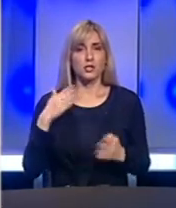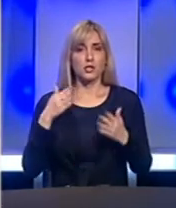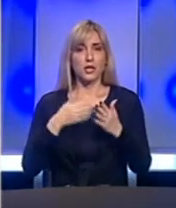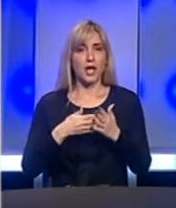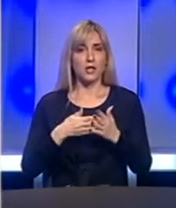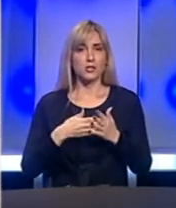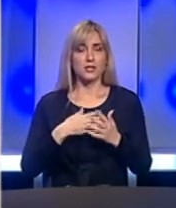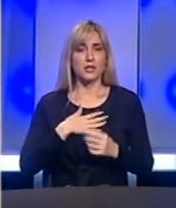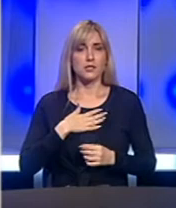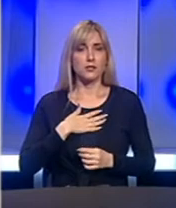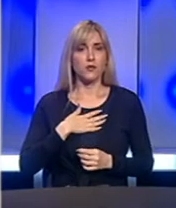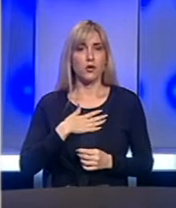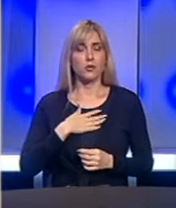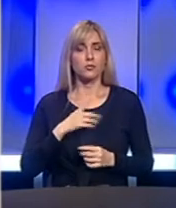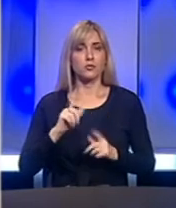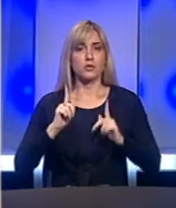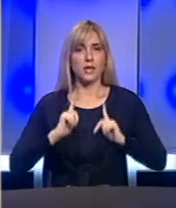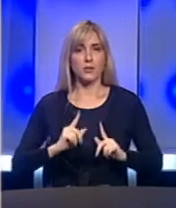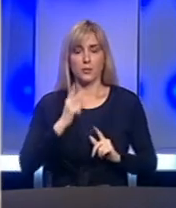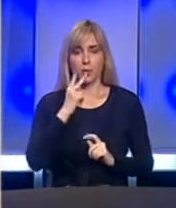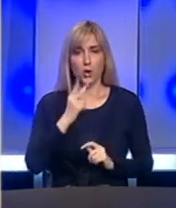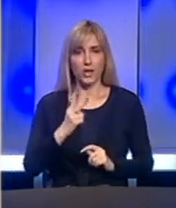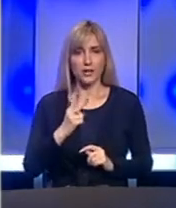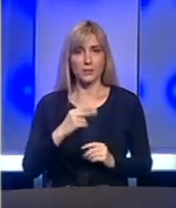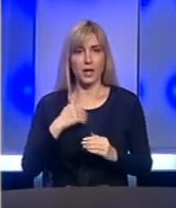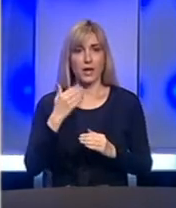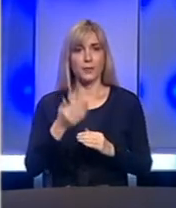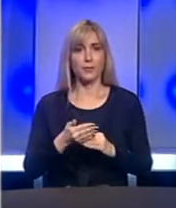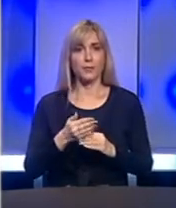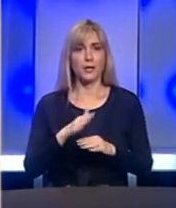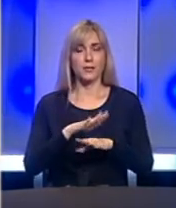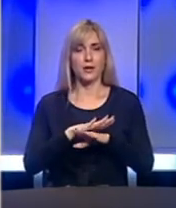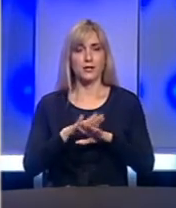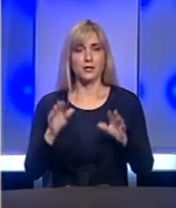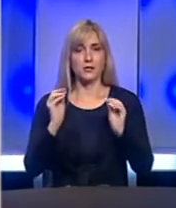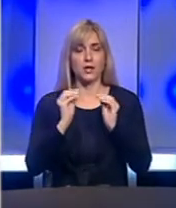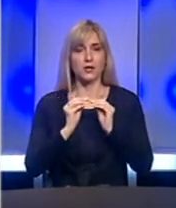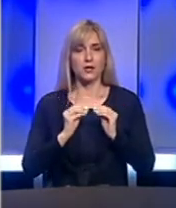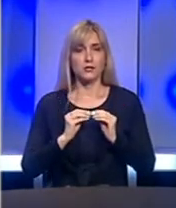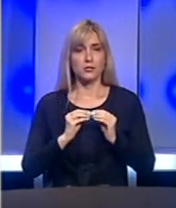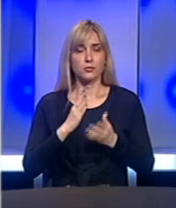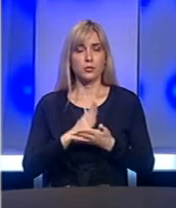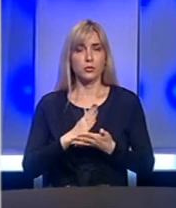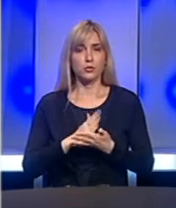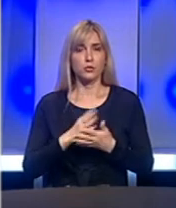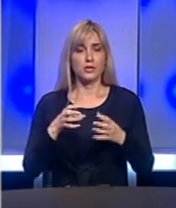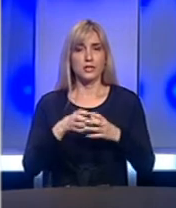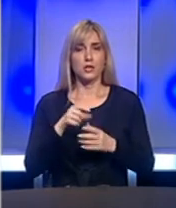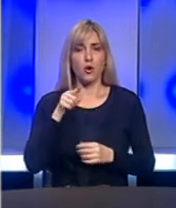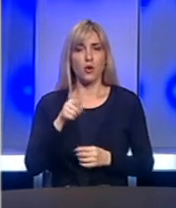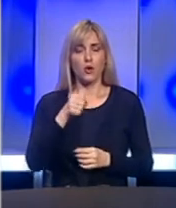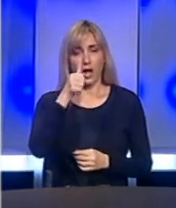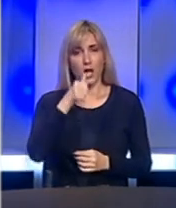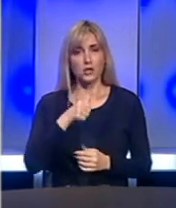da svojim uznemirenim pogledima prema motivima slika Safita Zeca budu dio onoga što